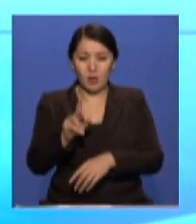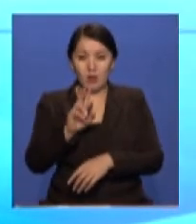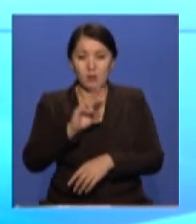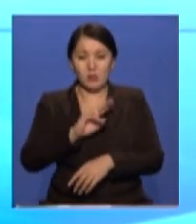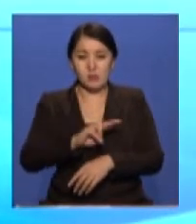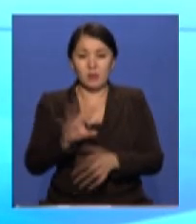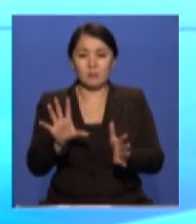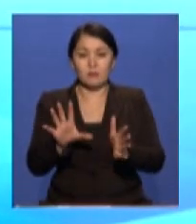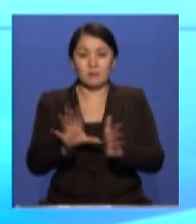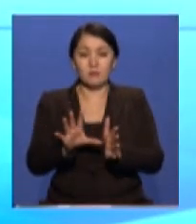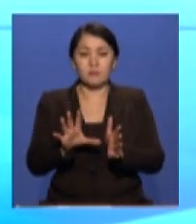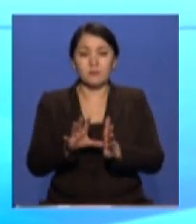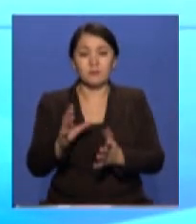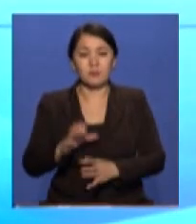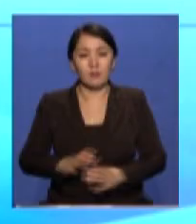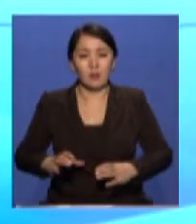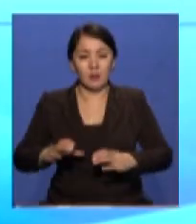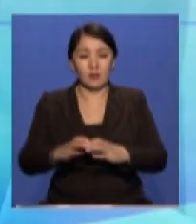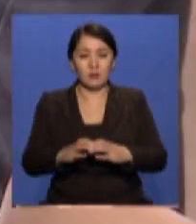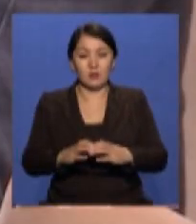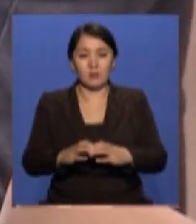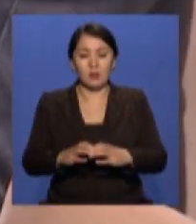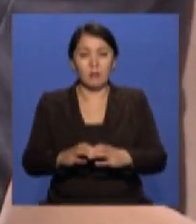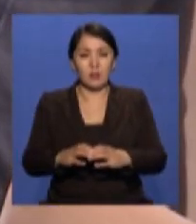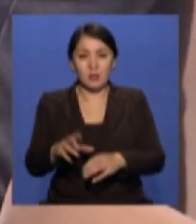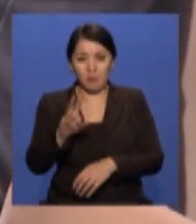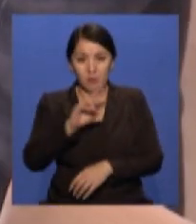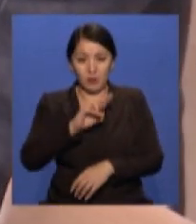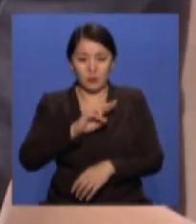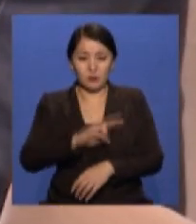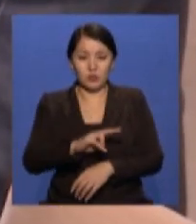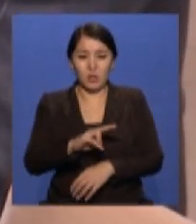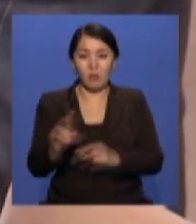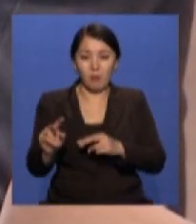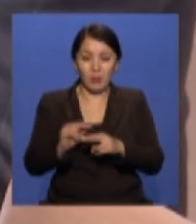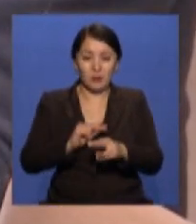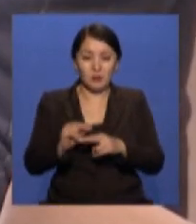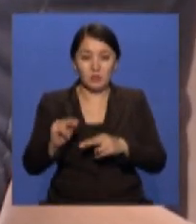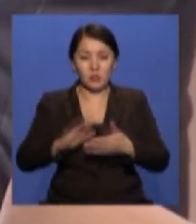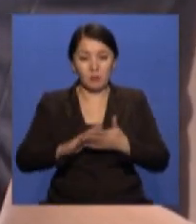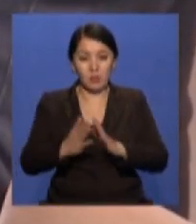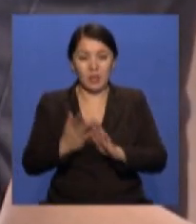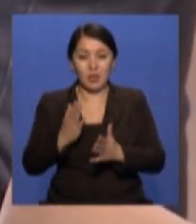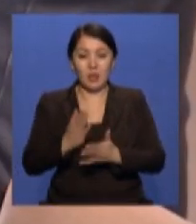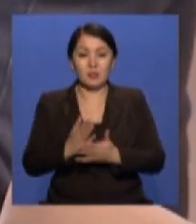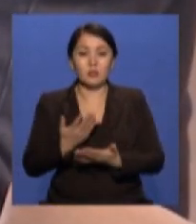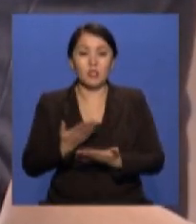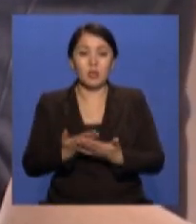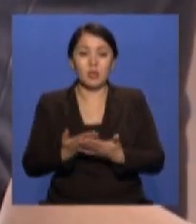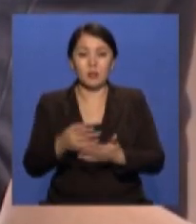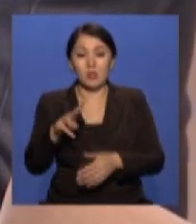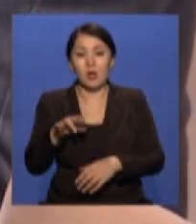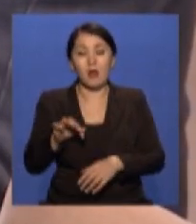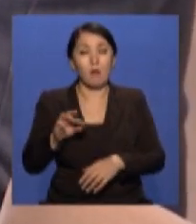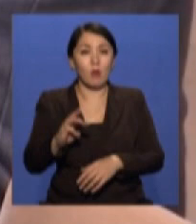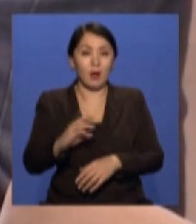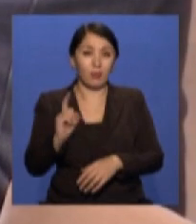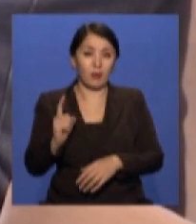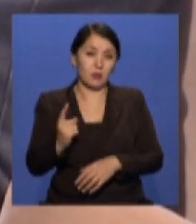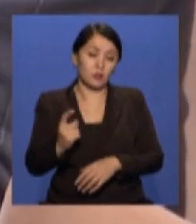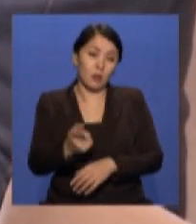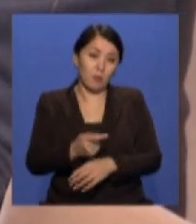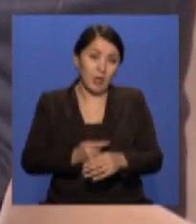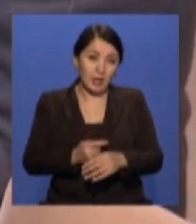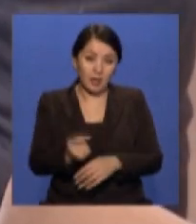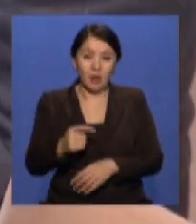будет длительная процедура. Это в течение года делается. Да, это год, они без электроэнергии. Если ЖКХ сейчас УСКРЭКа есть договор с